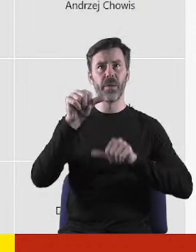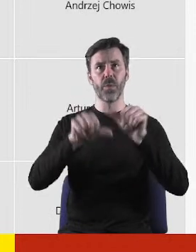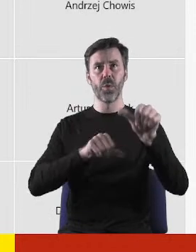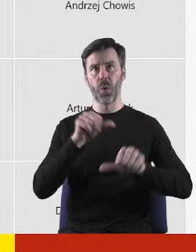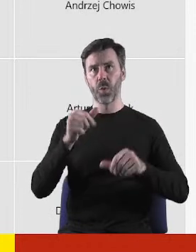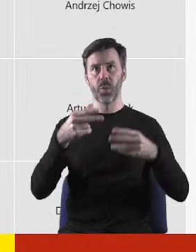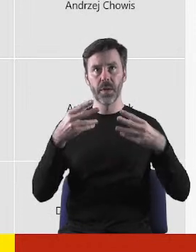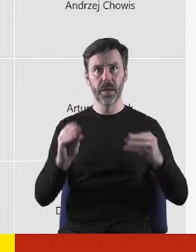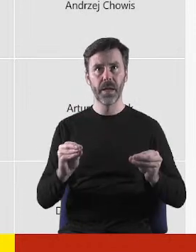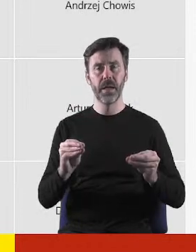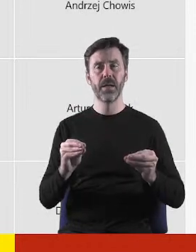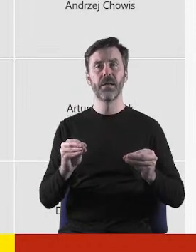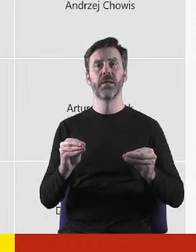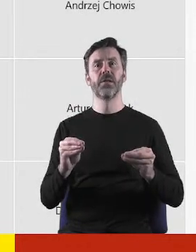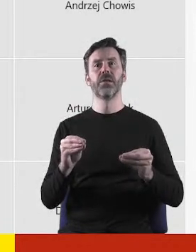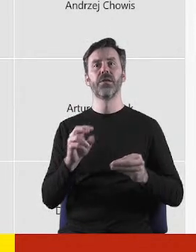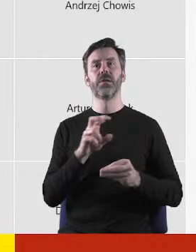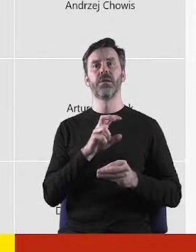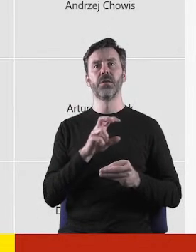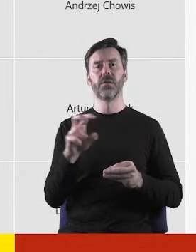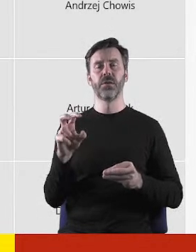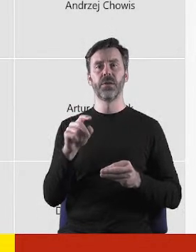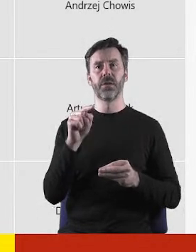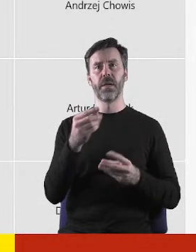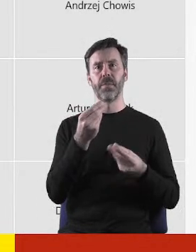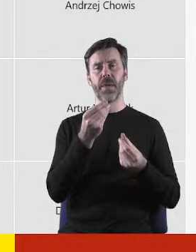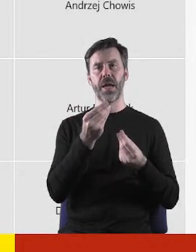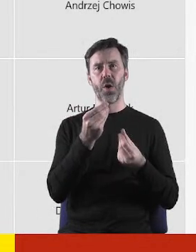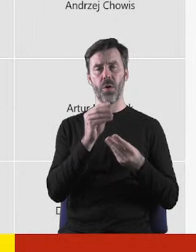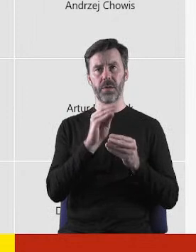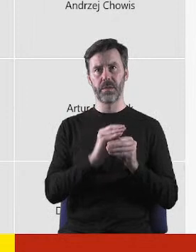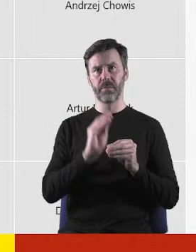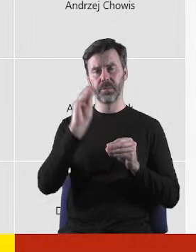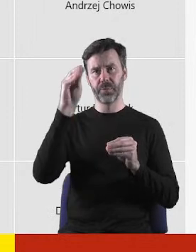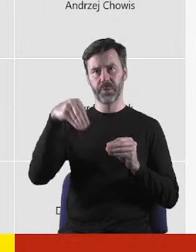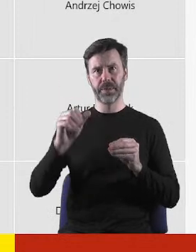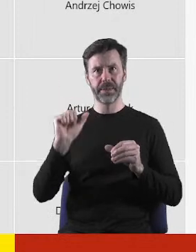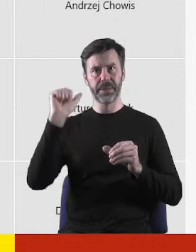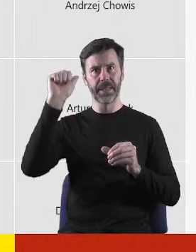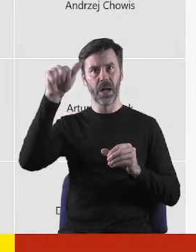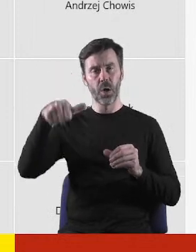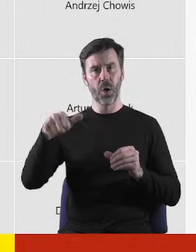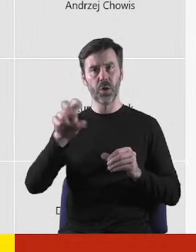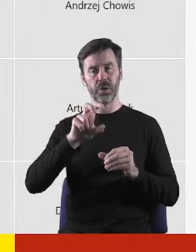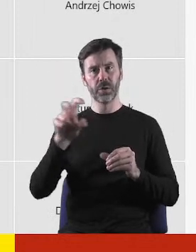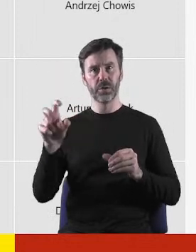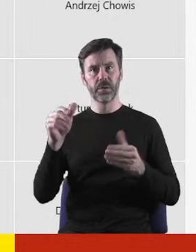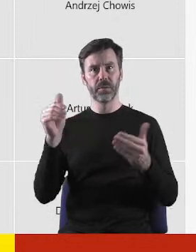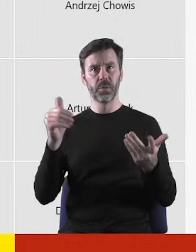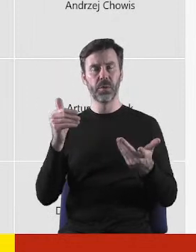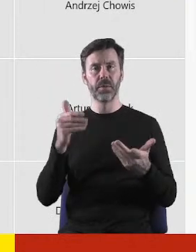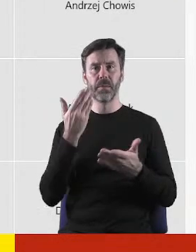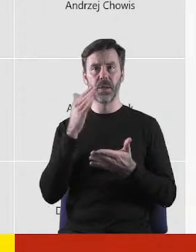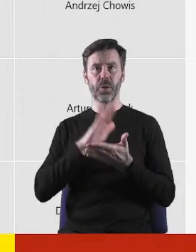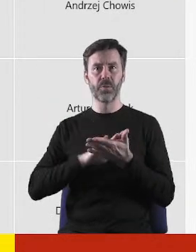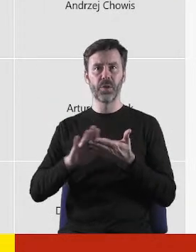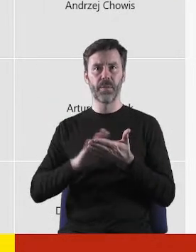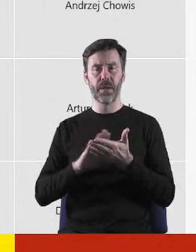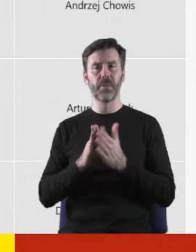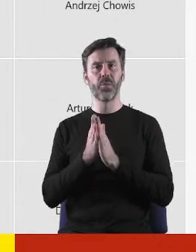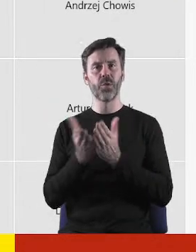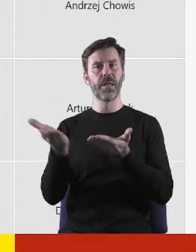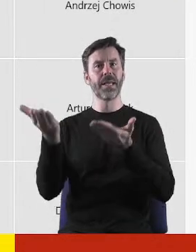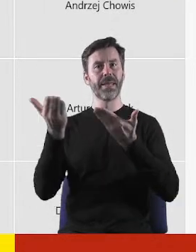nie, to czy przesuniemy środki na przyszły rok? Być może przeoczyłam, ale to proszę wybaczyć, prosiłabym